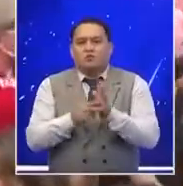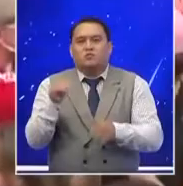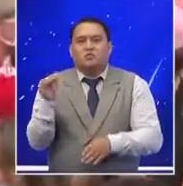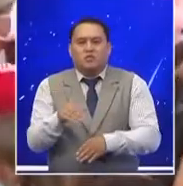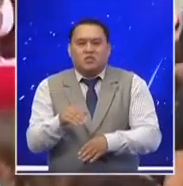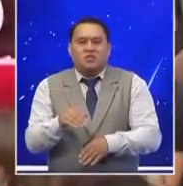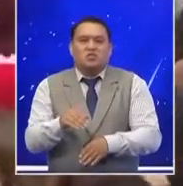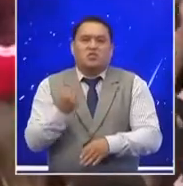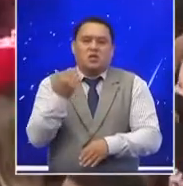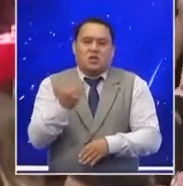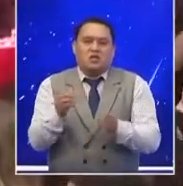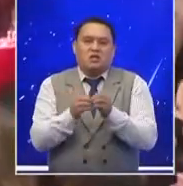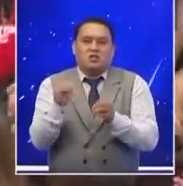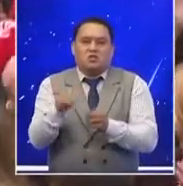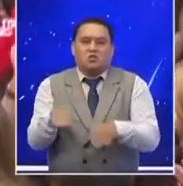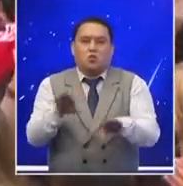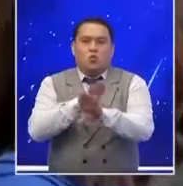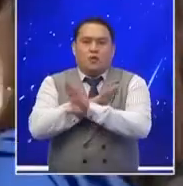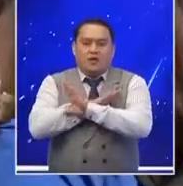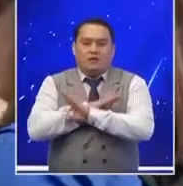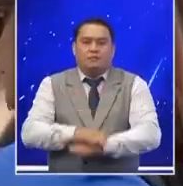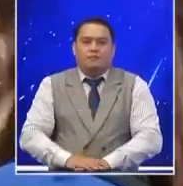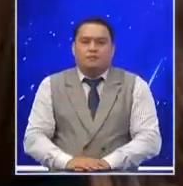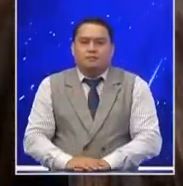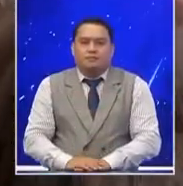тысяч бельгийцев, почти 10 тысяч умерли.